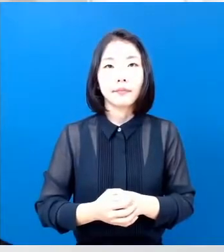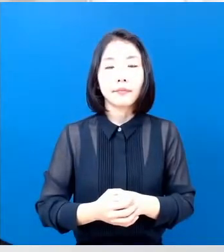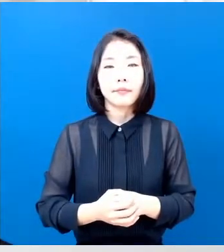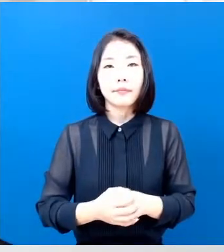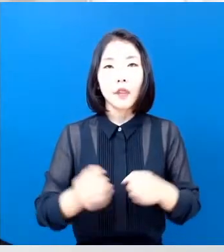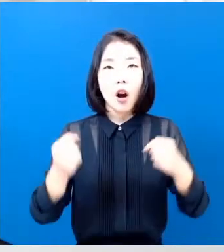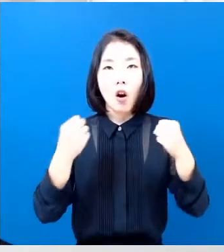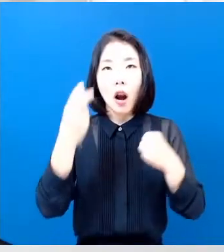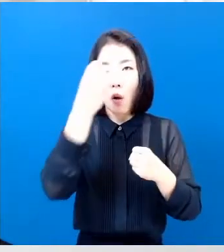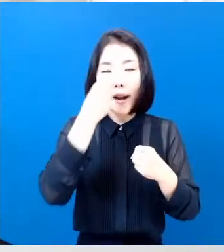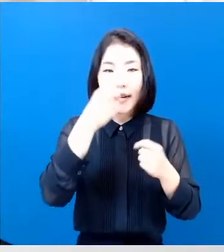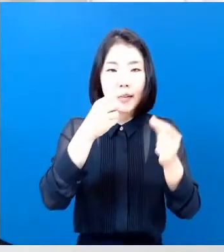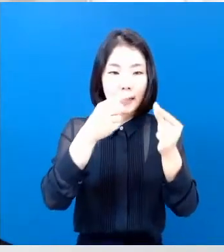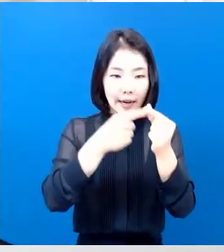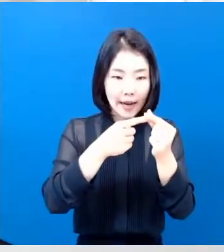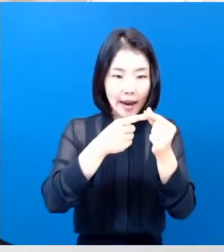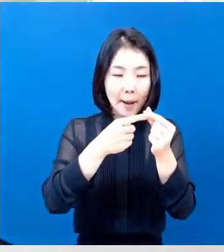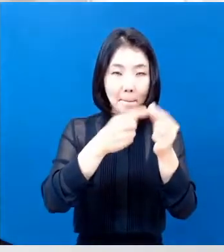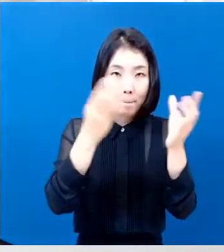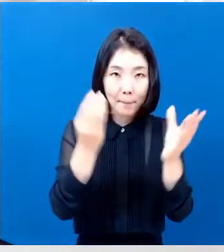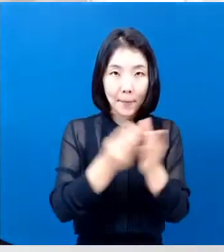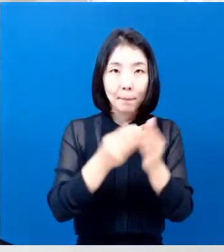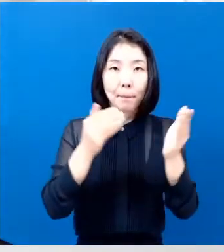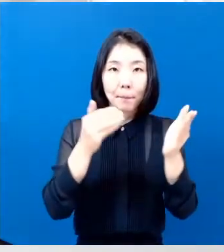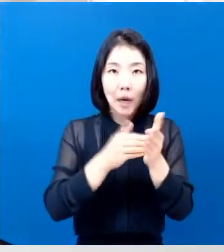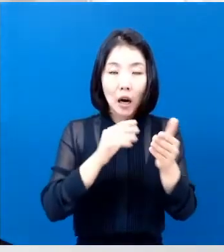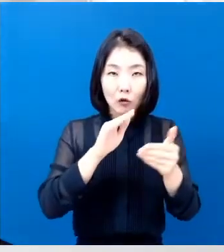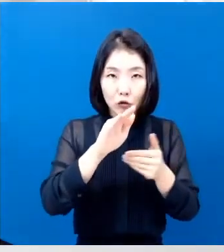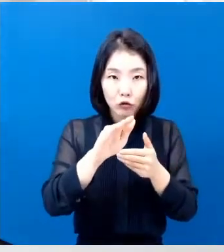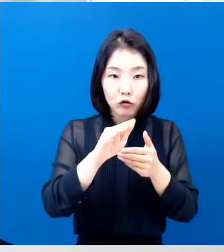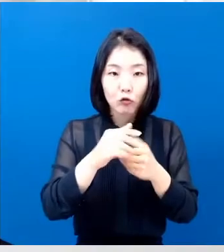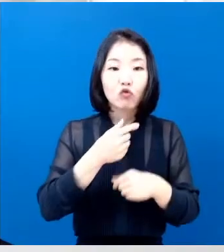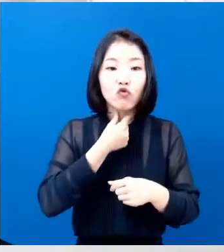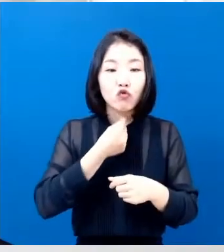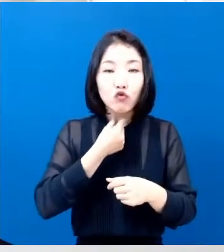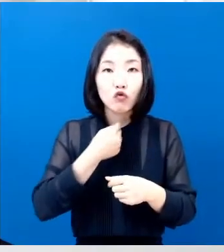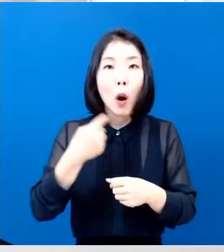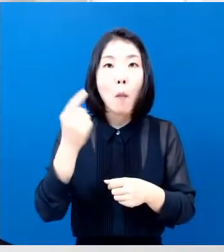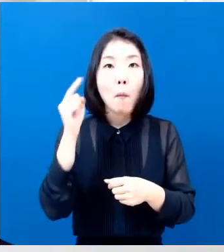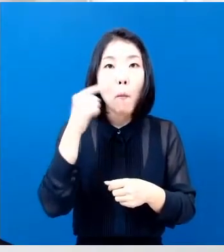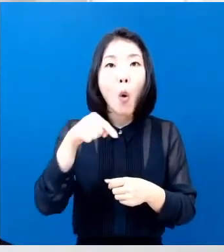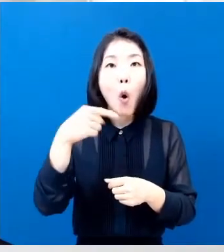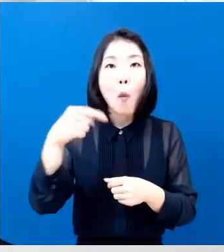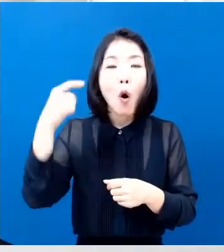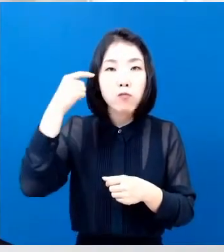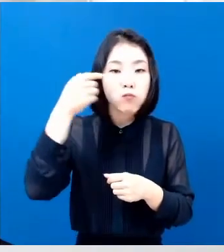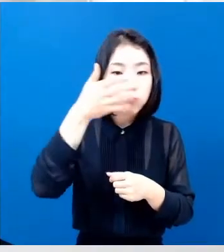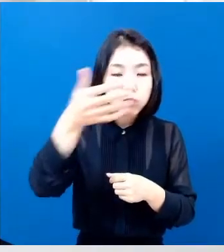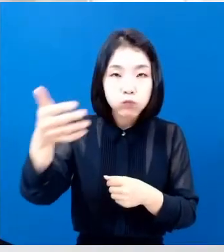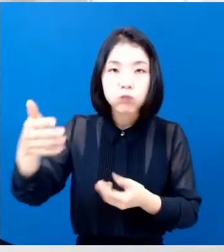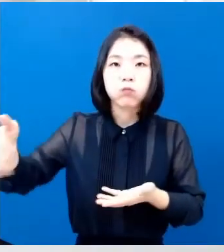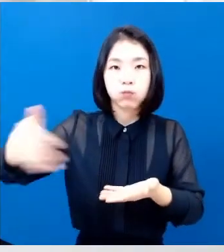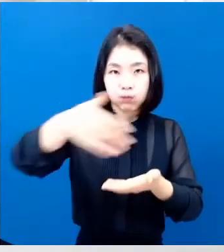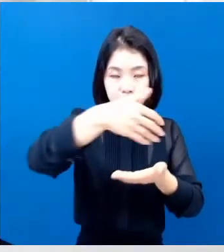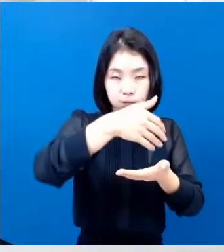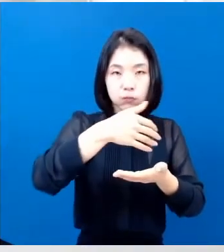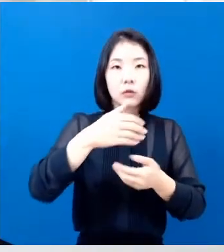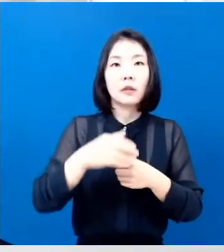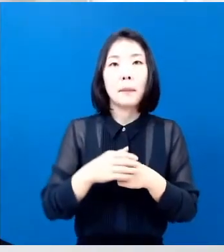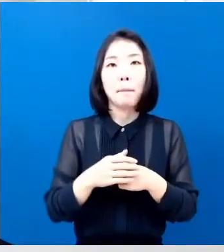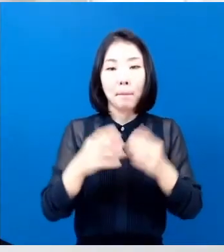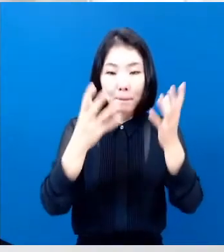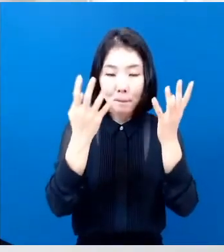건강관리 1단계 실수 이용자의 6길 욕구를 확인 전화 상담 결과 많은 장애인 분들이